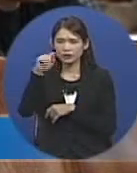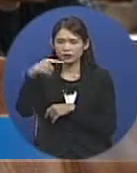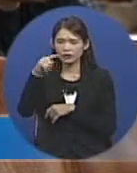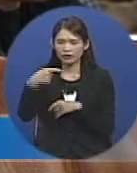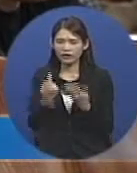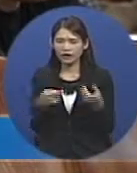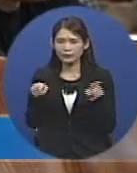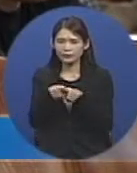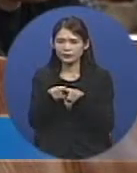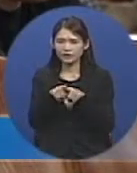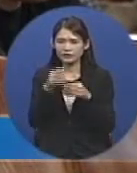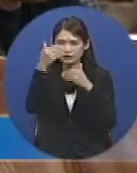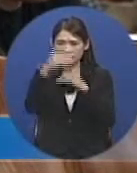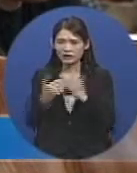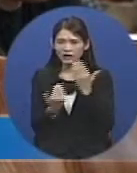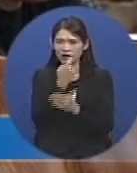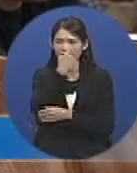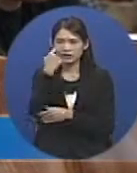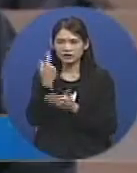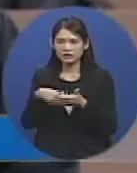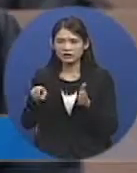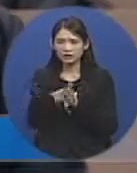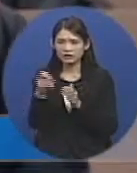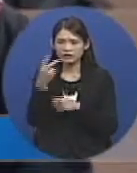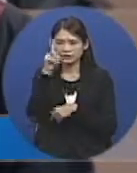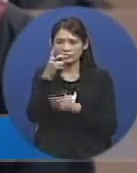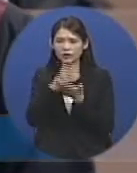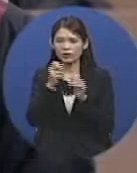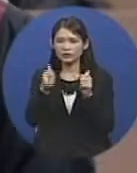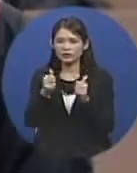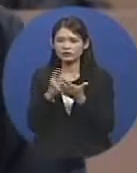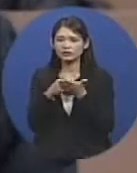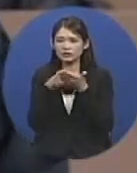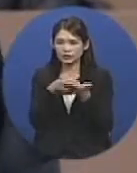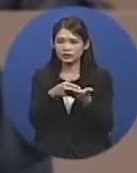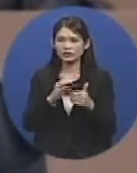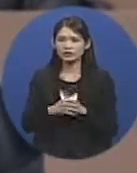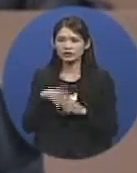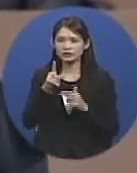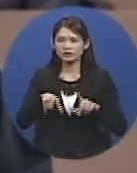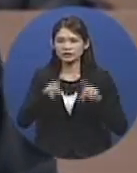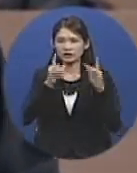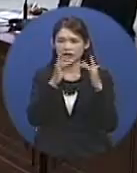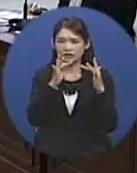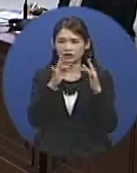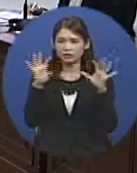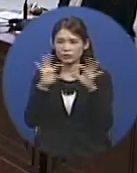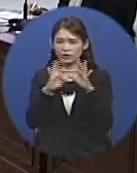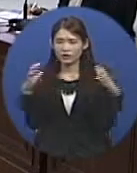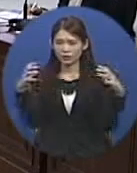학회원들과 사건 진상규명대책위에 의해 다시 한번 법정에 올려졌습니다. 이날에는 인터넷을 통해